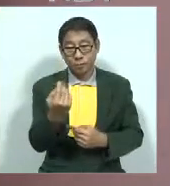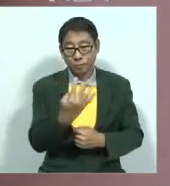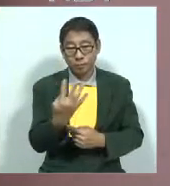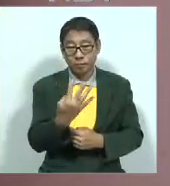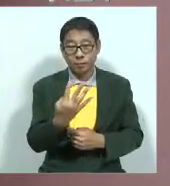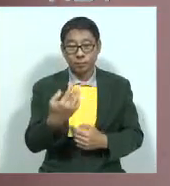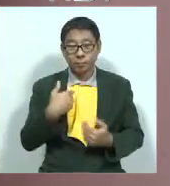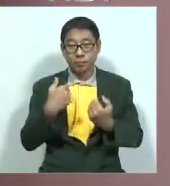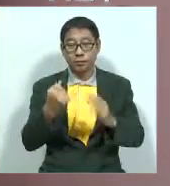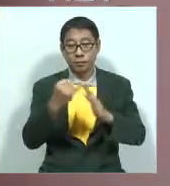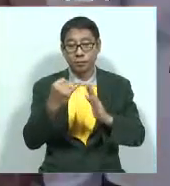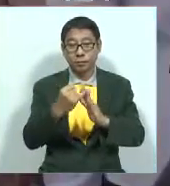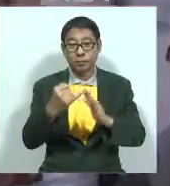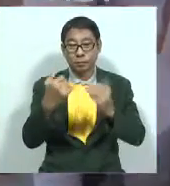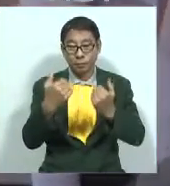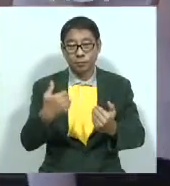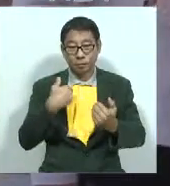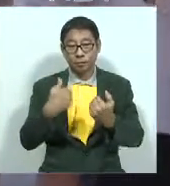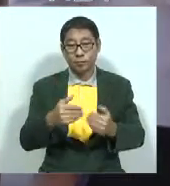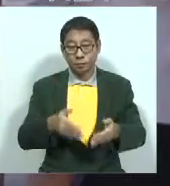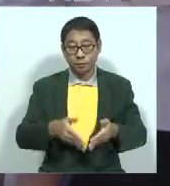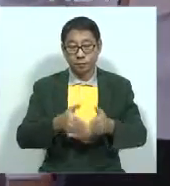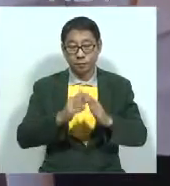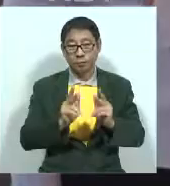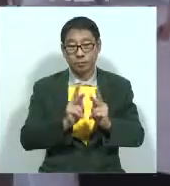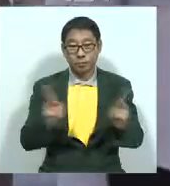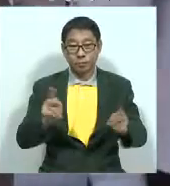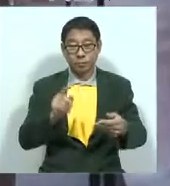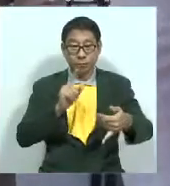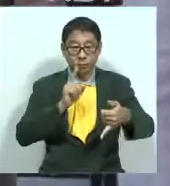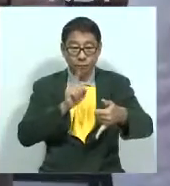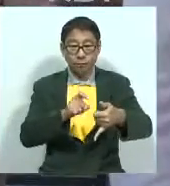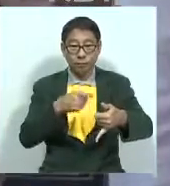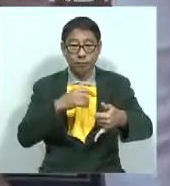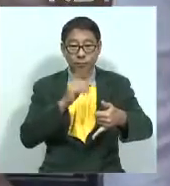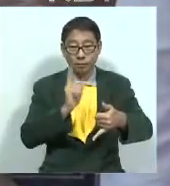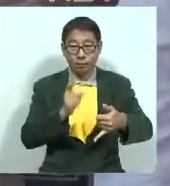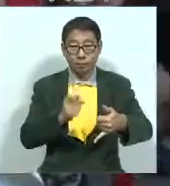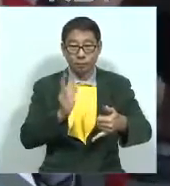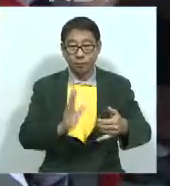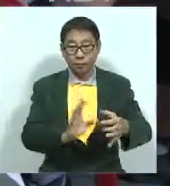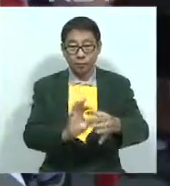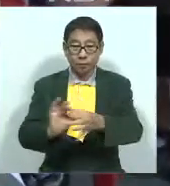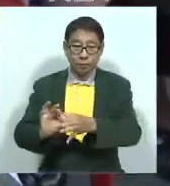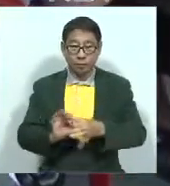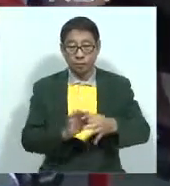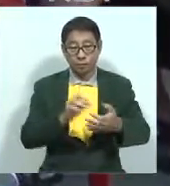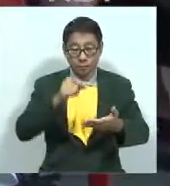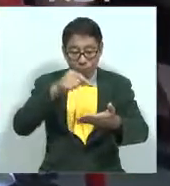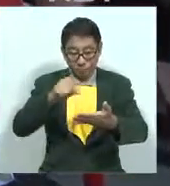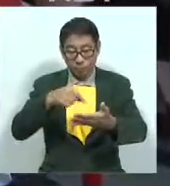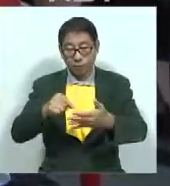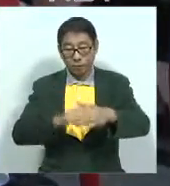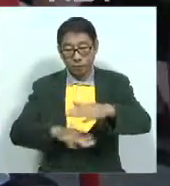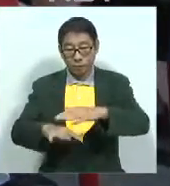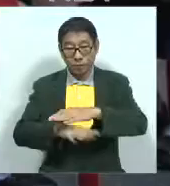นะคะโดยทางจังหวัดตอนนี้อยู่ระหว่างการตั้งคณะกรรมการสอบข้อเท็จจริงร่วมกับหลายหน่วยงานที่เกี่ยวข้องเพื่อที่จะตรวจสอบตาม